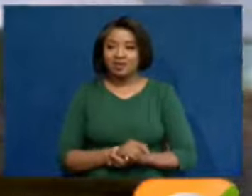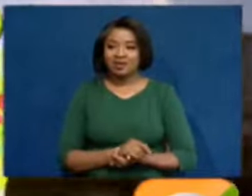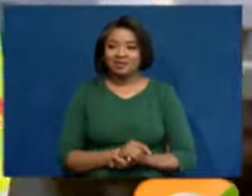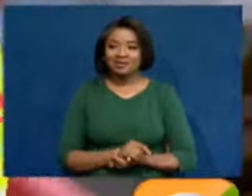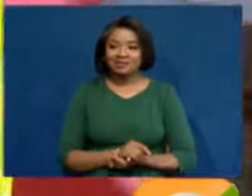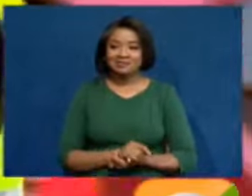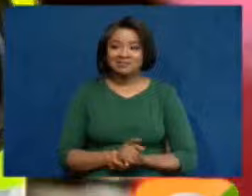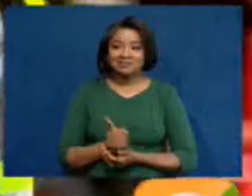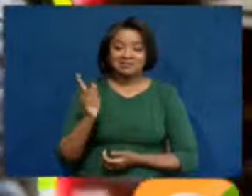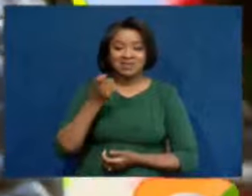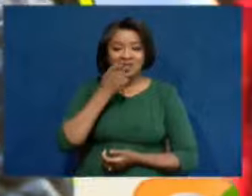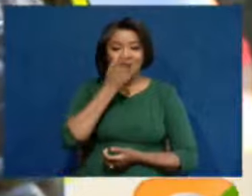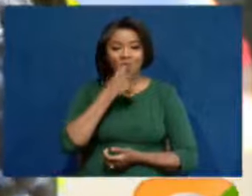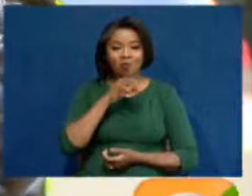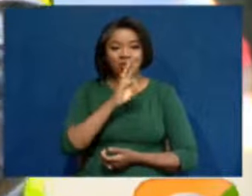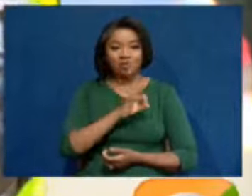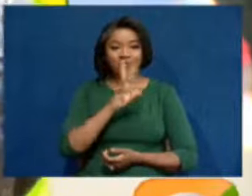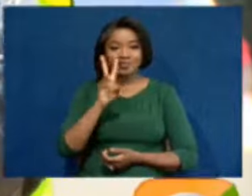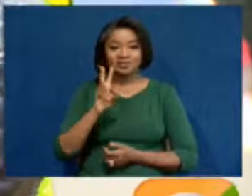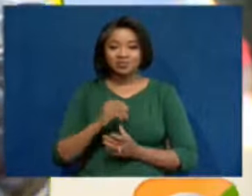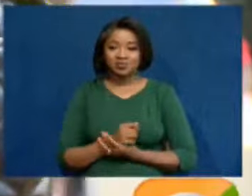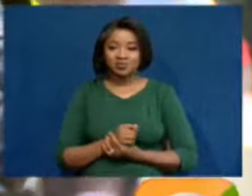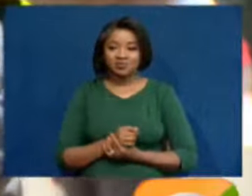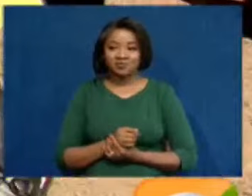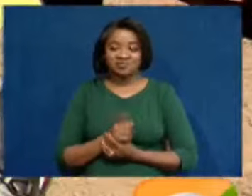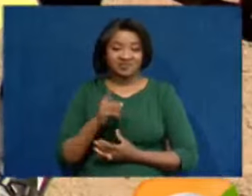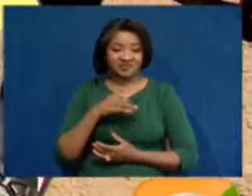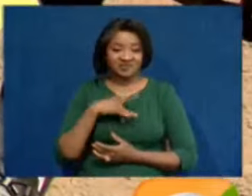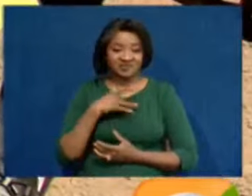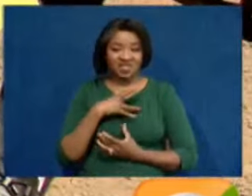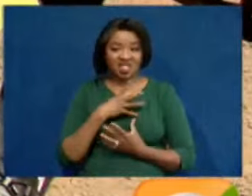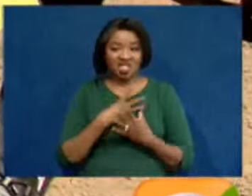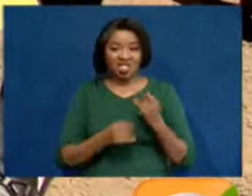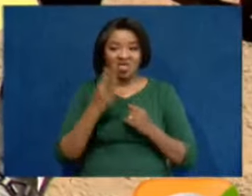miaka 32 halichukuli kwa ubaya.